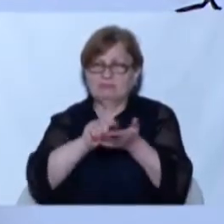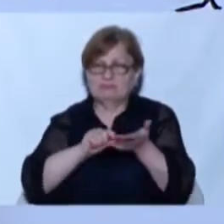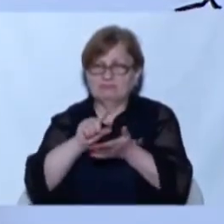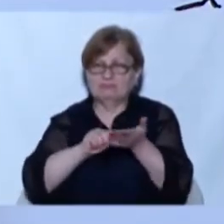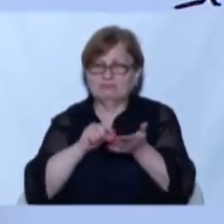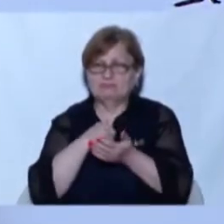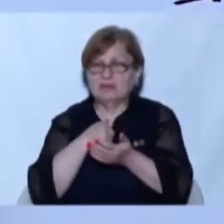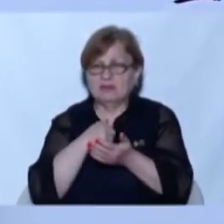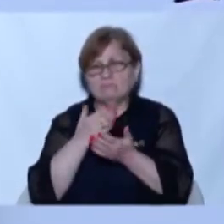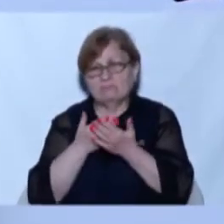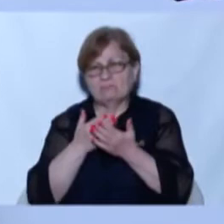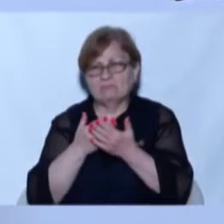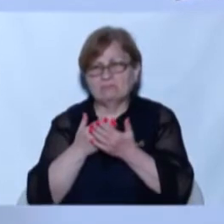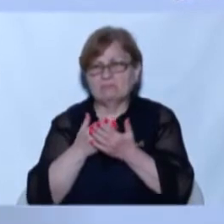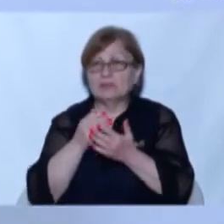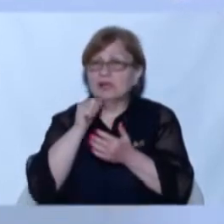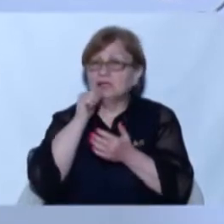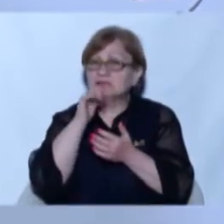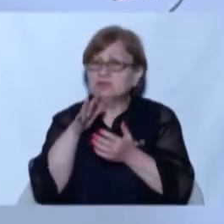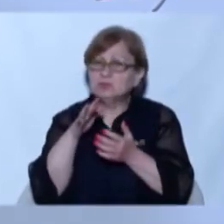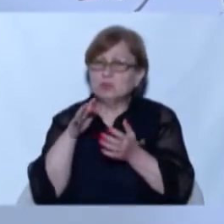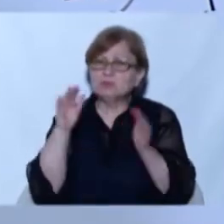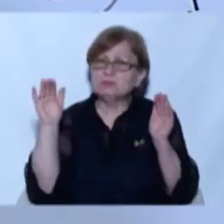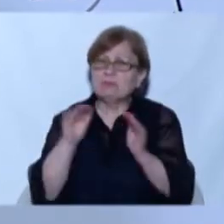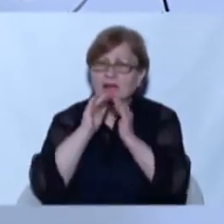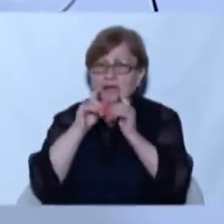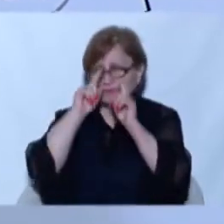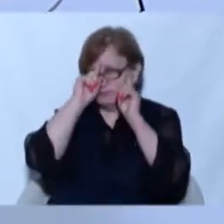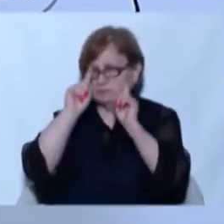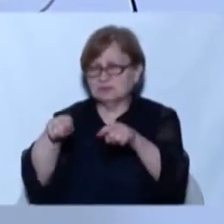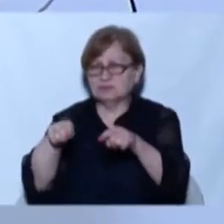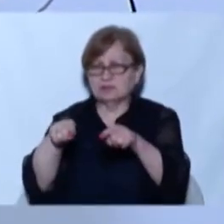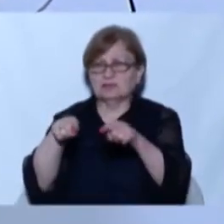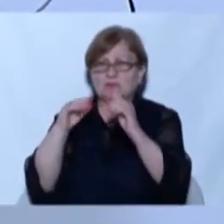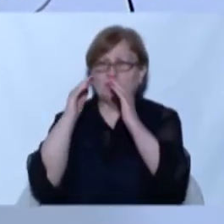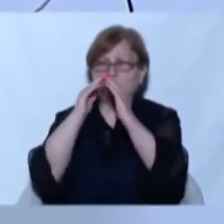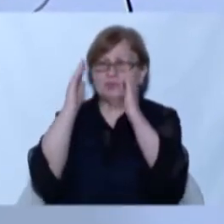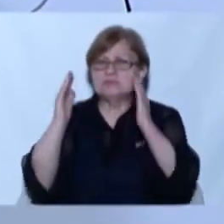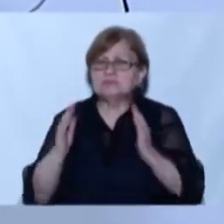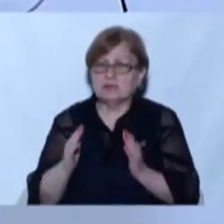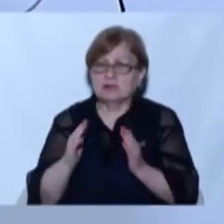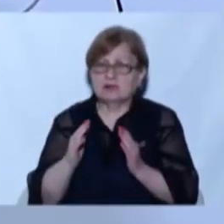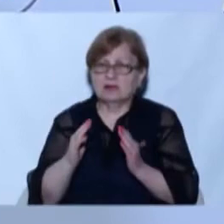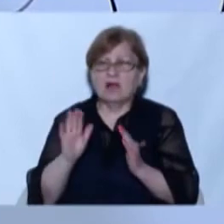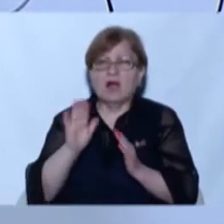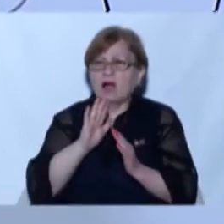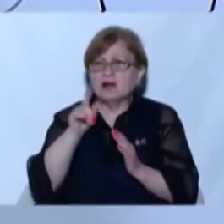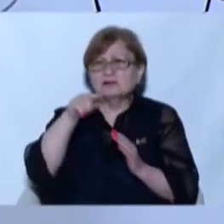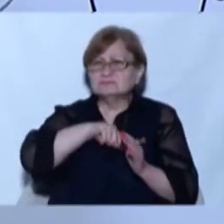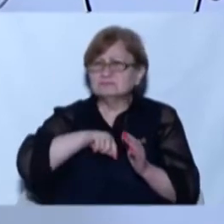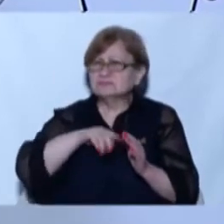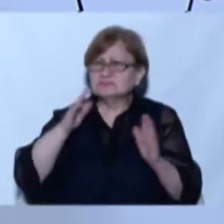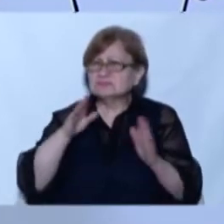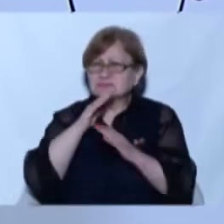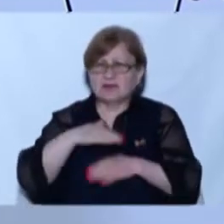ამოვიწერდი. თითქოს მღერის მიტოვებული სახლი. აი ჩემი ყურადღება სწორედ ამან მიიქცია. არ ემღერება, მაგრამ